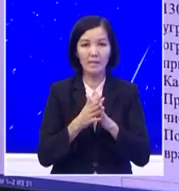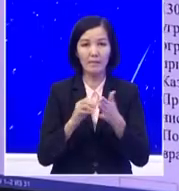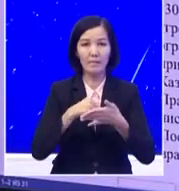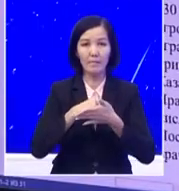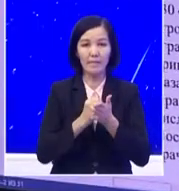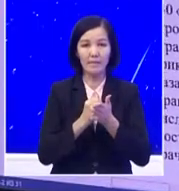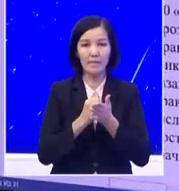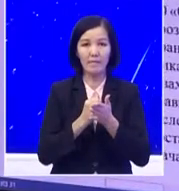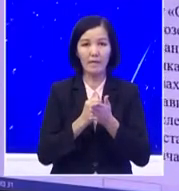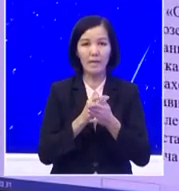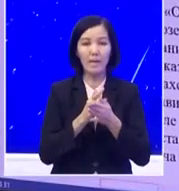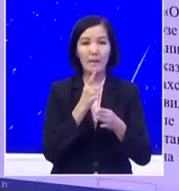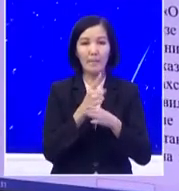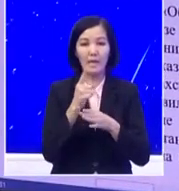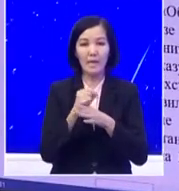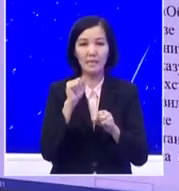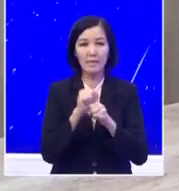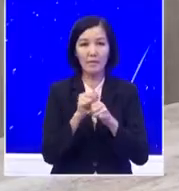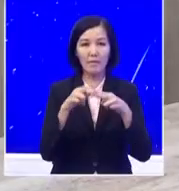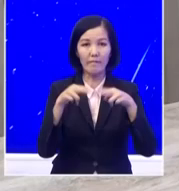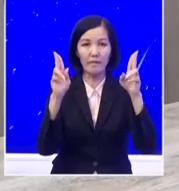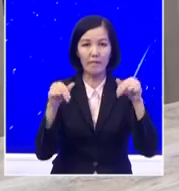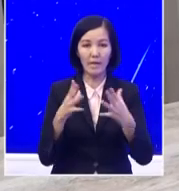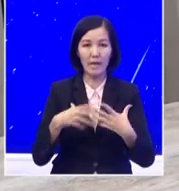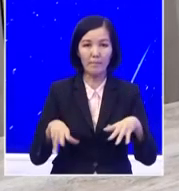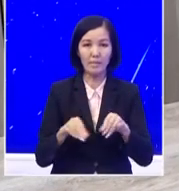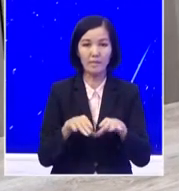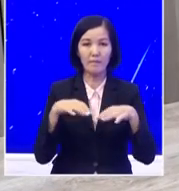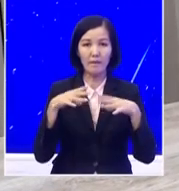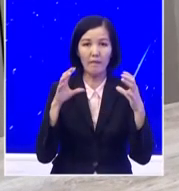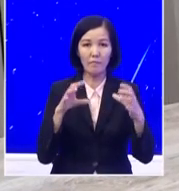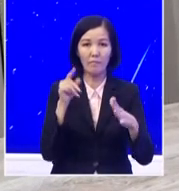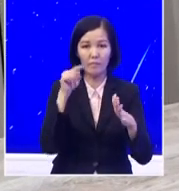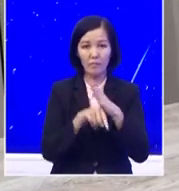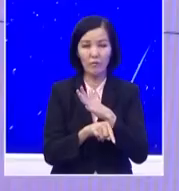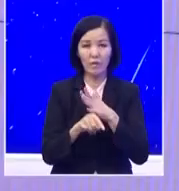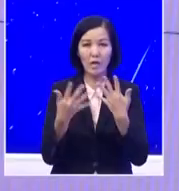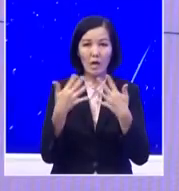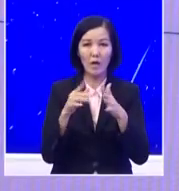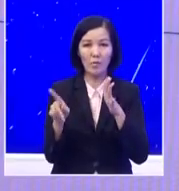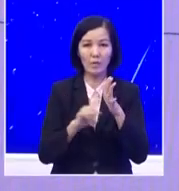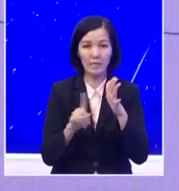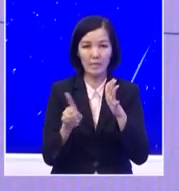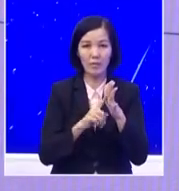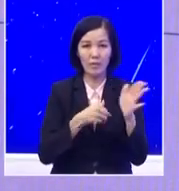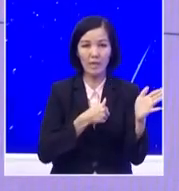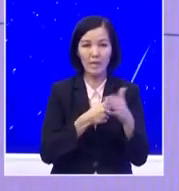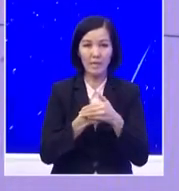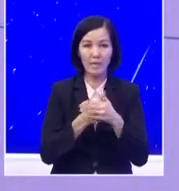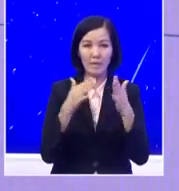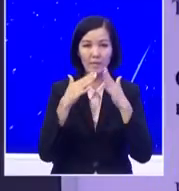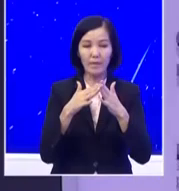постановлению, также приостановлена деятельность автовокзалов и общественного транспорта внутринаселенных пунктов, крытых продовольственных и